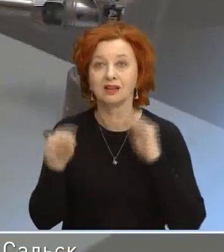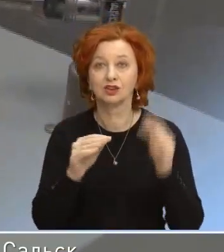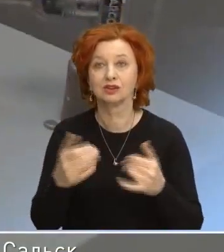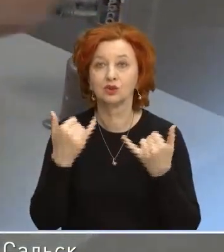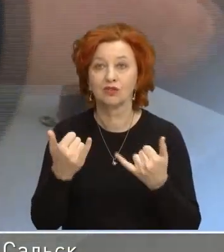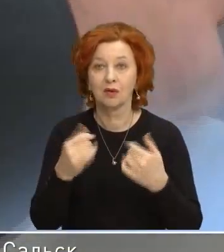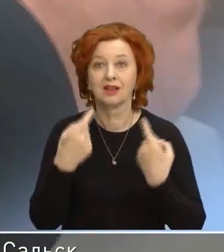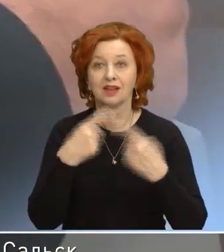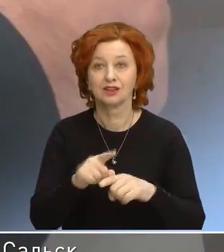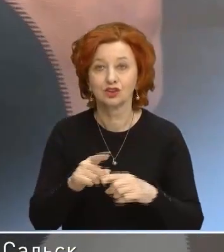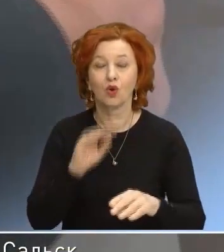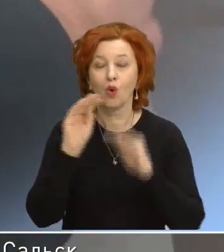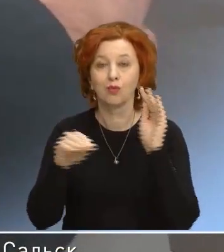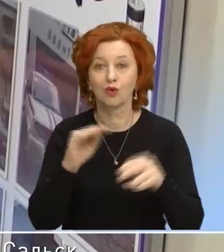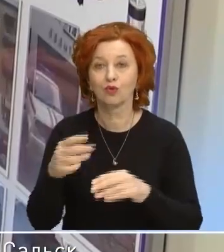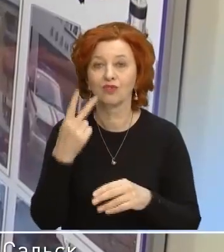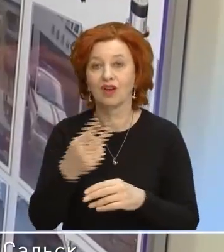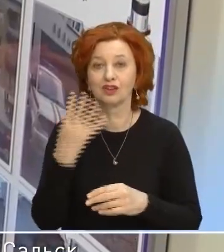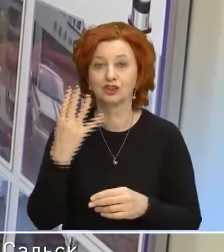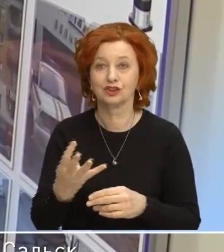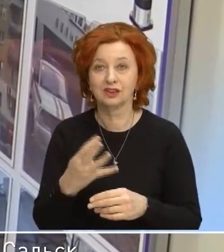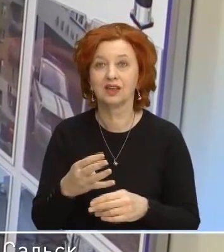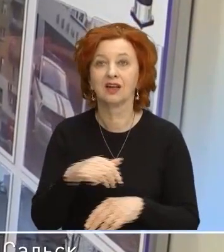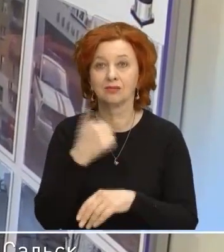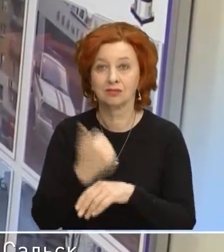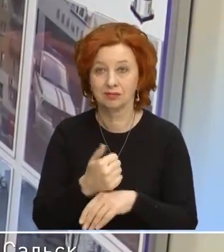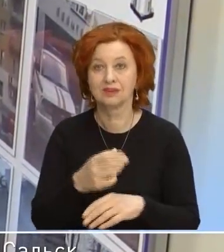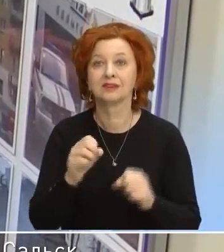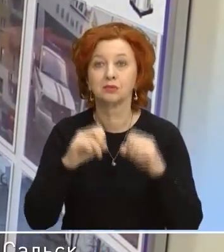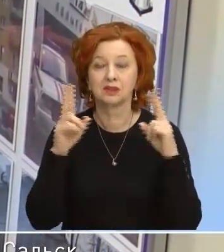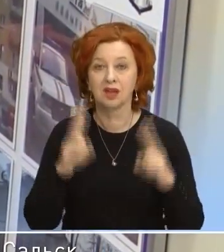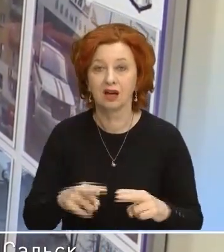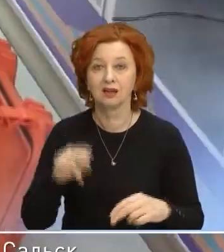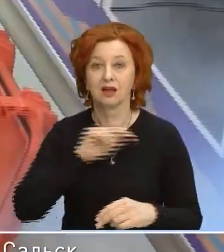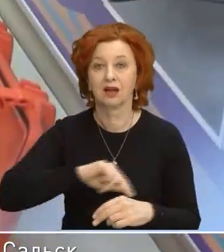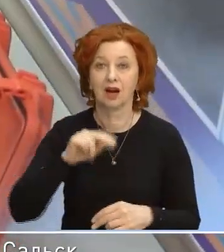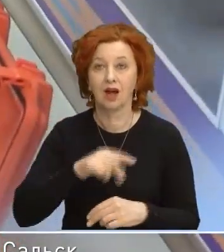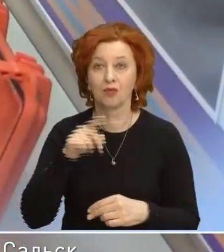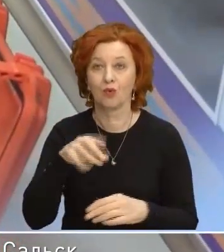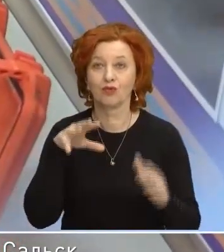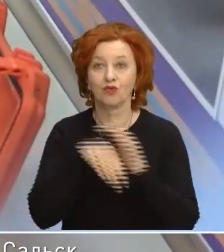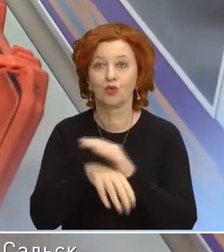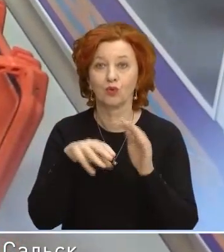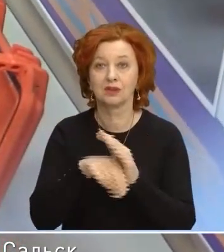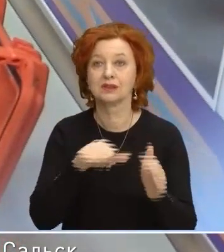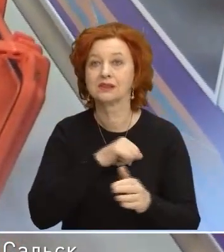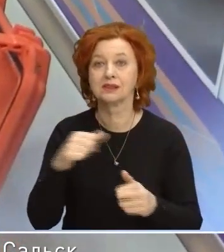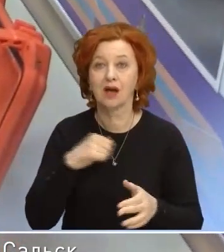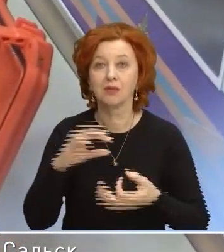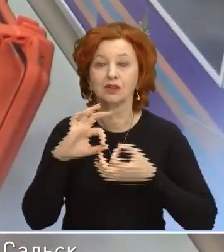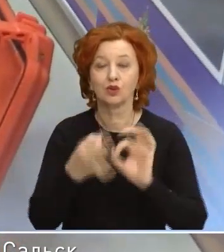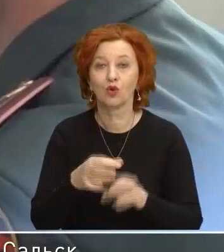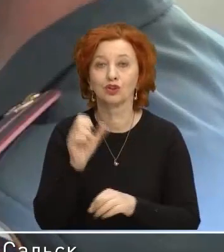современным техническим оборудованием. 24 высококвалифицированных специалиста работают над решением самой сложной задачи